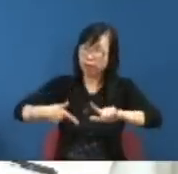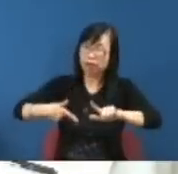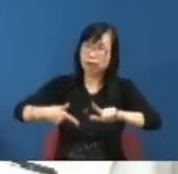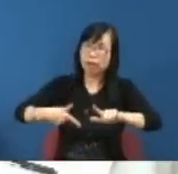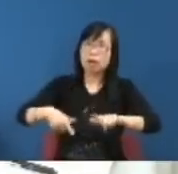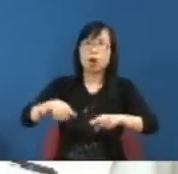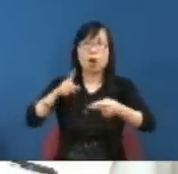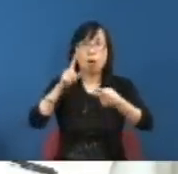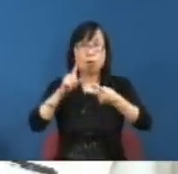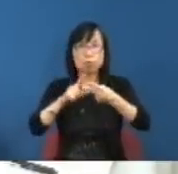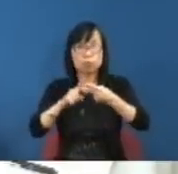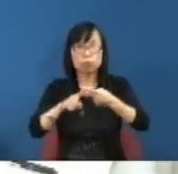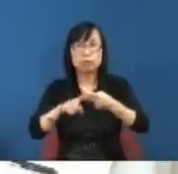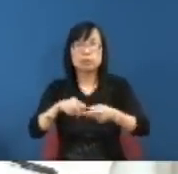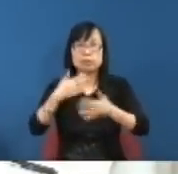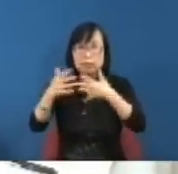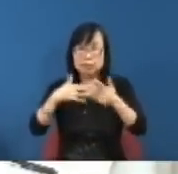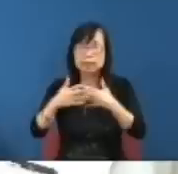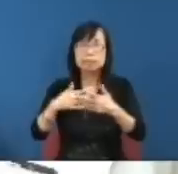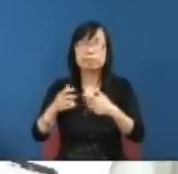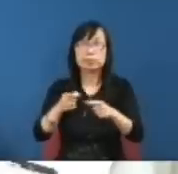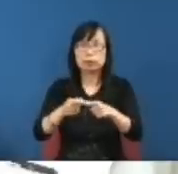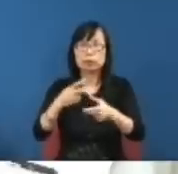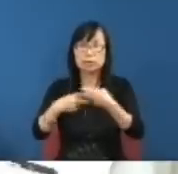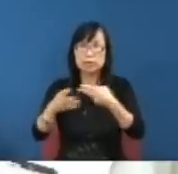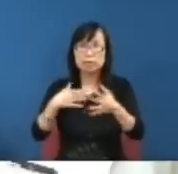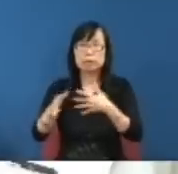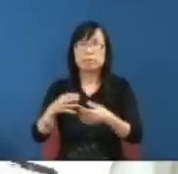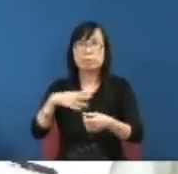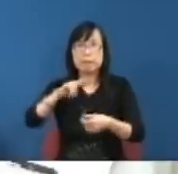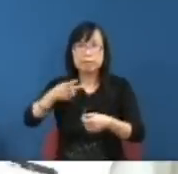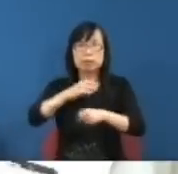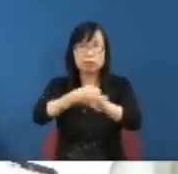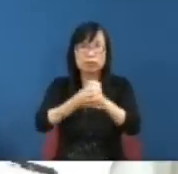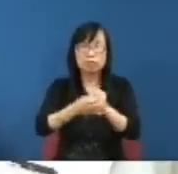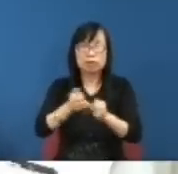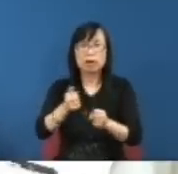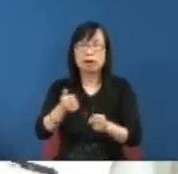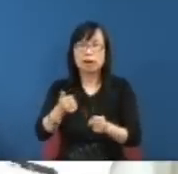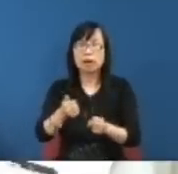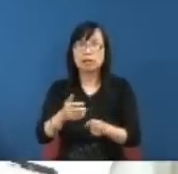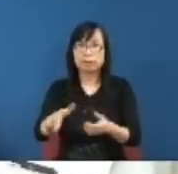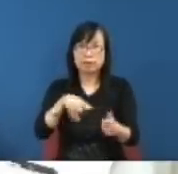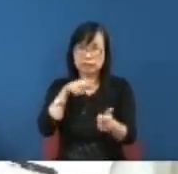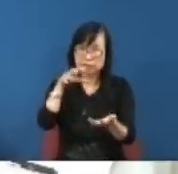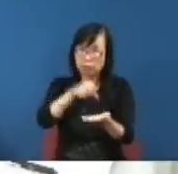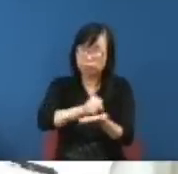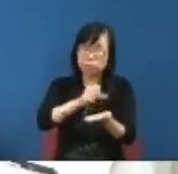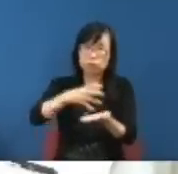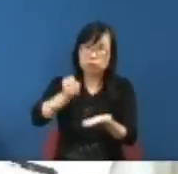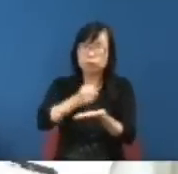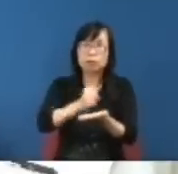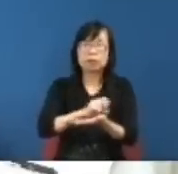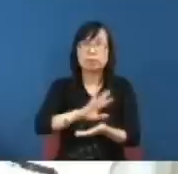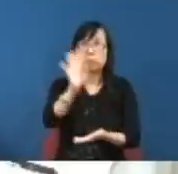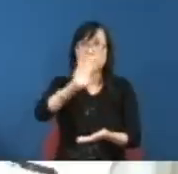公共事業或者大企業咧係公有公各有化咗，令到咧 呢啲咁嘅壟斷咧，係唔會